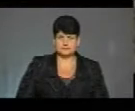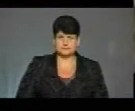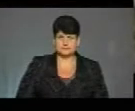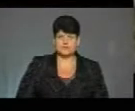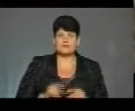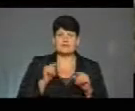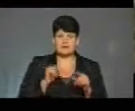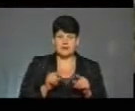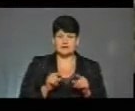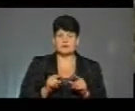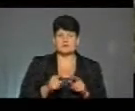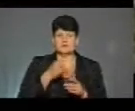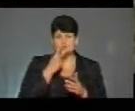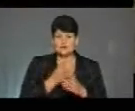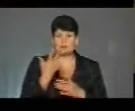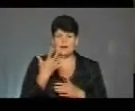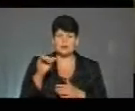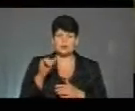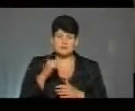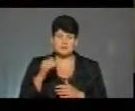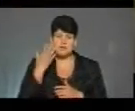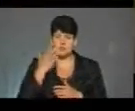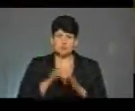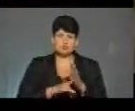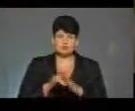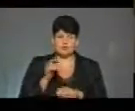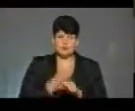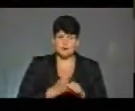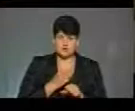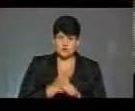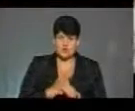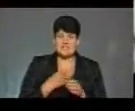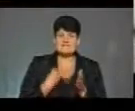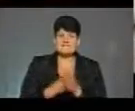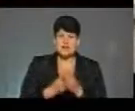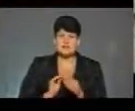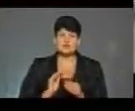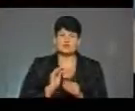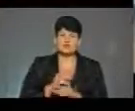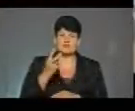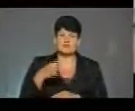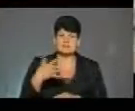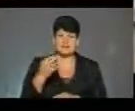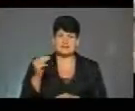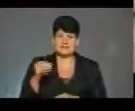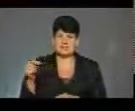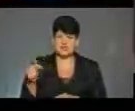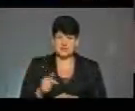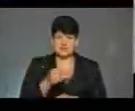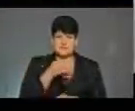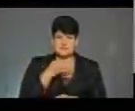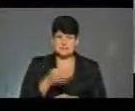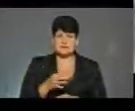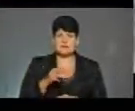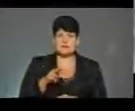Так добудова виглядала 5 серпня, коли волонтери розпочали над нею роботу. Вартість добудови – 25 тисяч гривень, повідомила